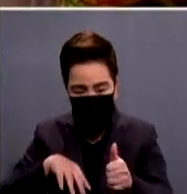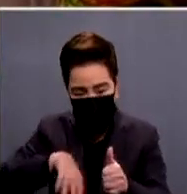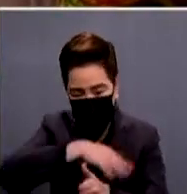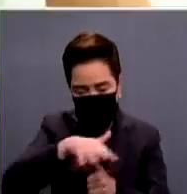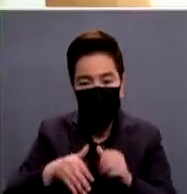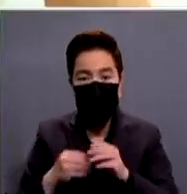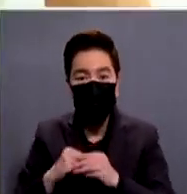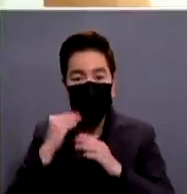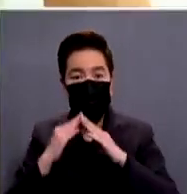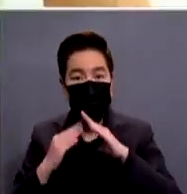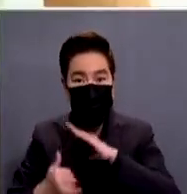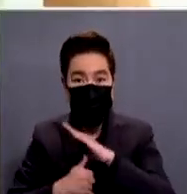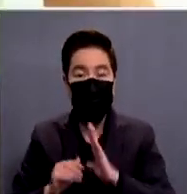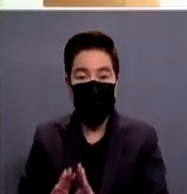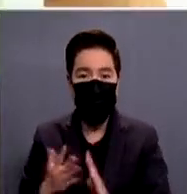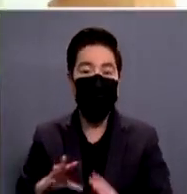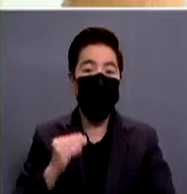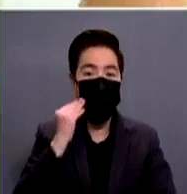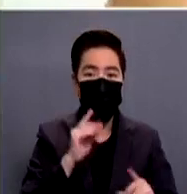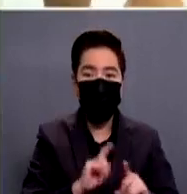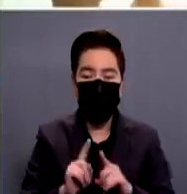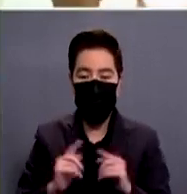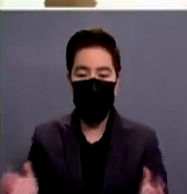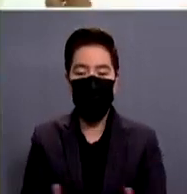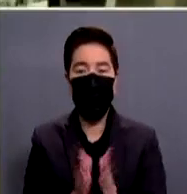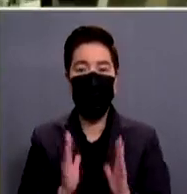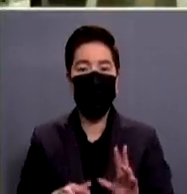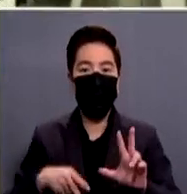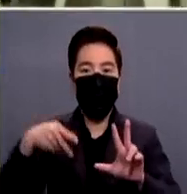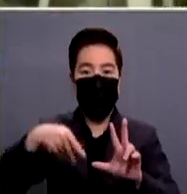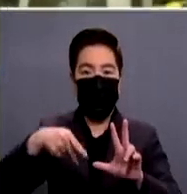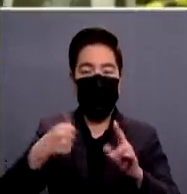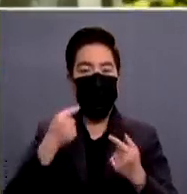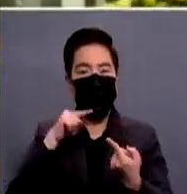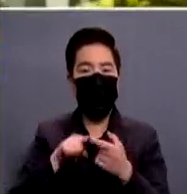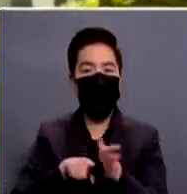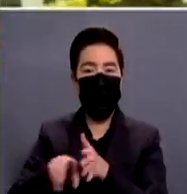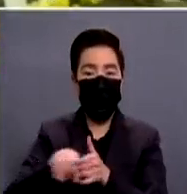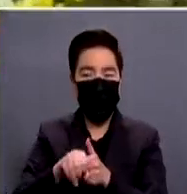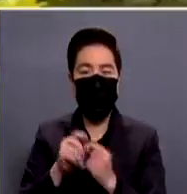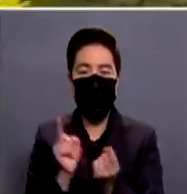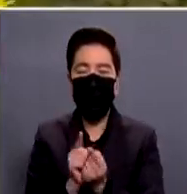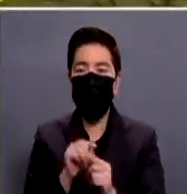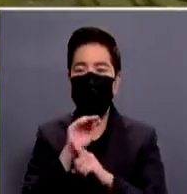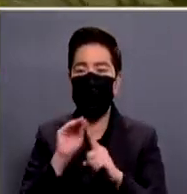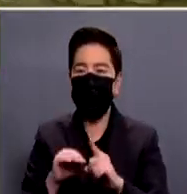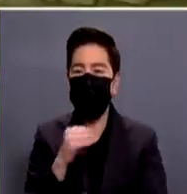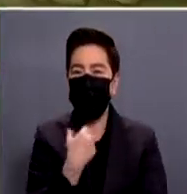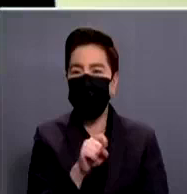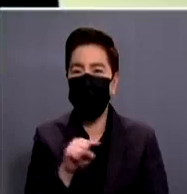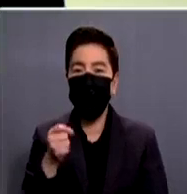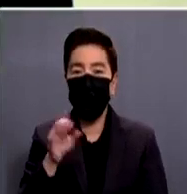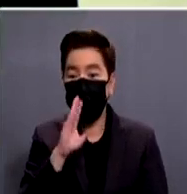ก็ถูกกักตัวอยู่ในสถานที่ที่รัฐจัดให้แล้วก็ที่บ้านเนี่ยไม่ต่ำกว่า 3,000 คนในกลุ่มนี้จะติดเชื้อประมาณสัก 10-15% นะคะถ้